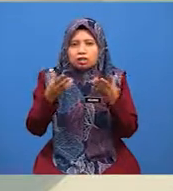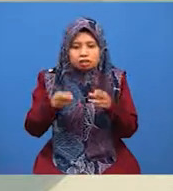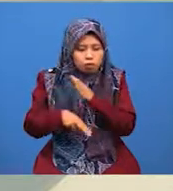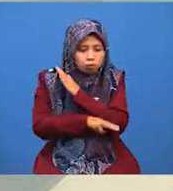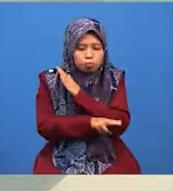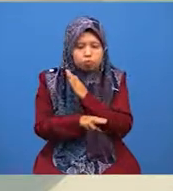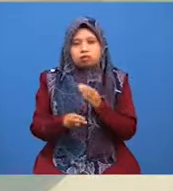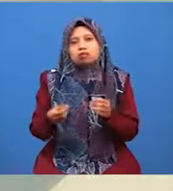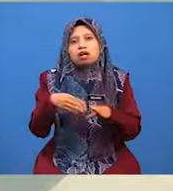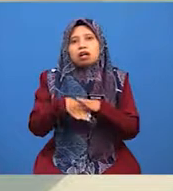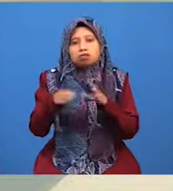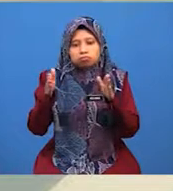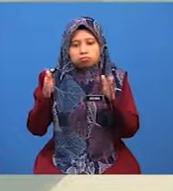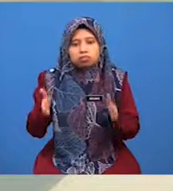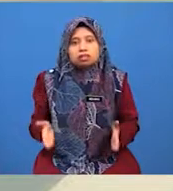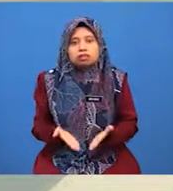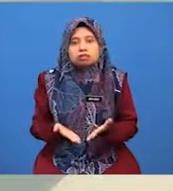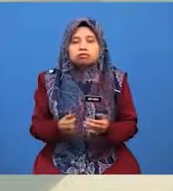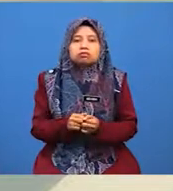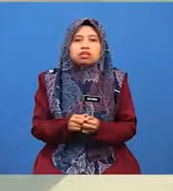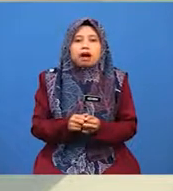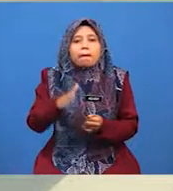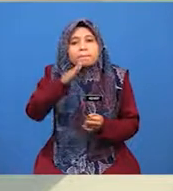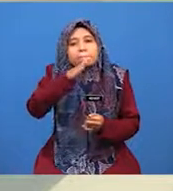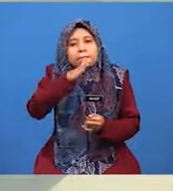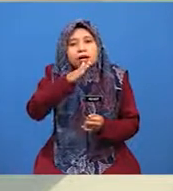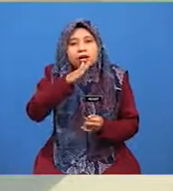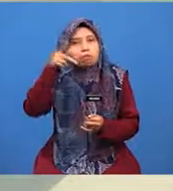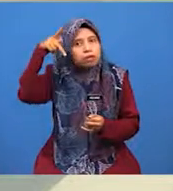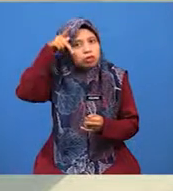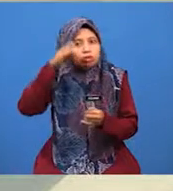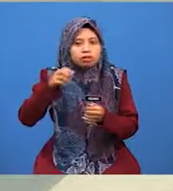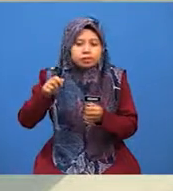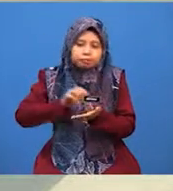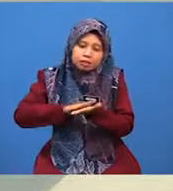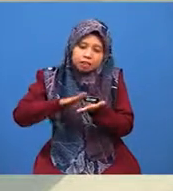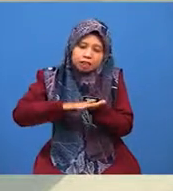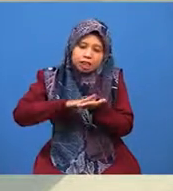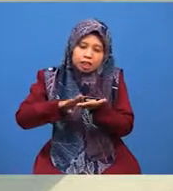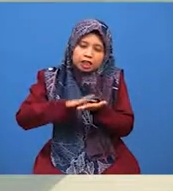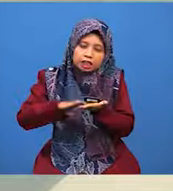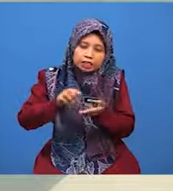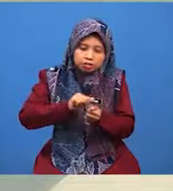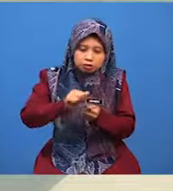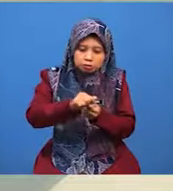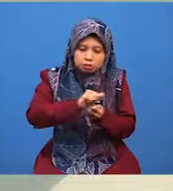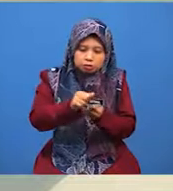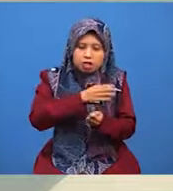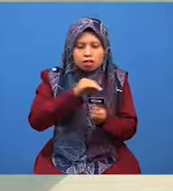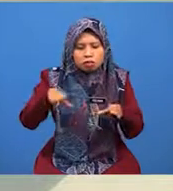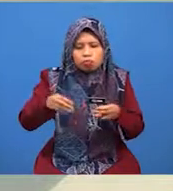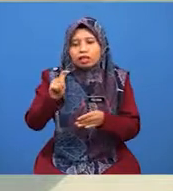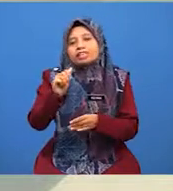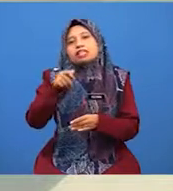tersebut. Emak Parjo akan membersihkan ubi kayu tersebut dan membuat